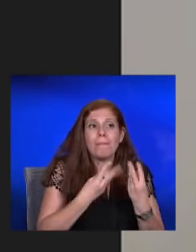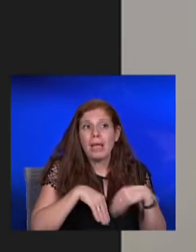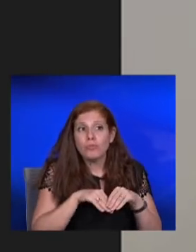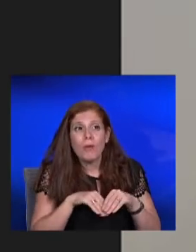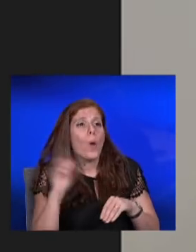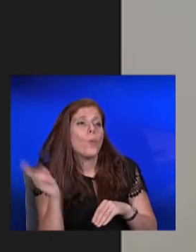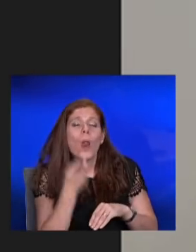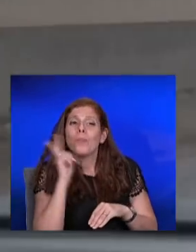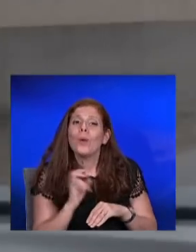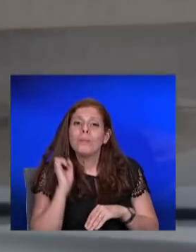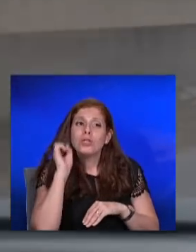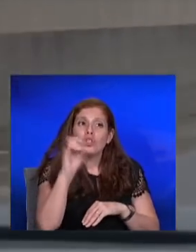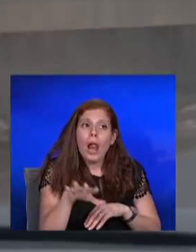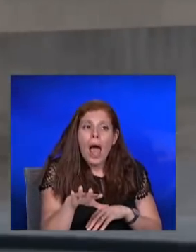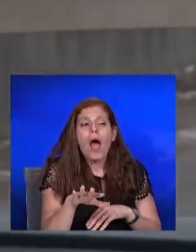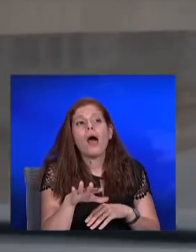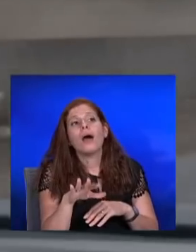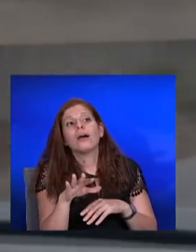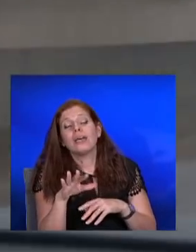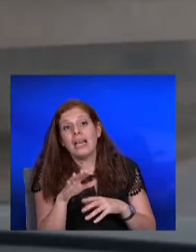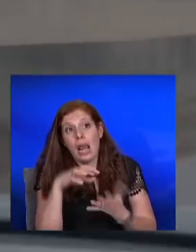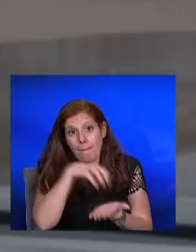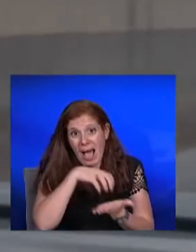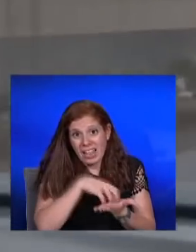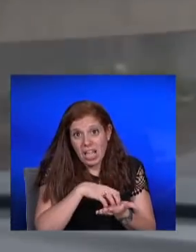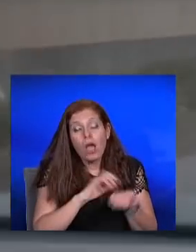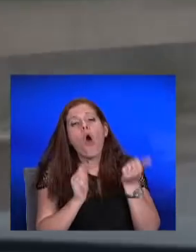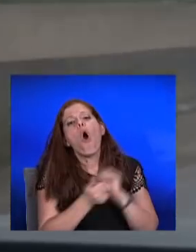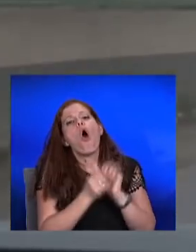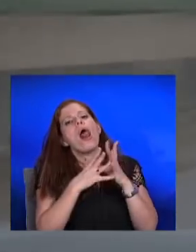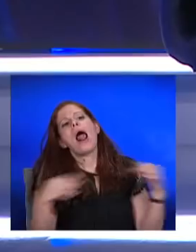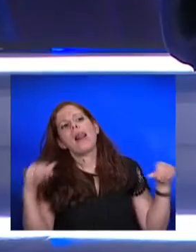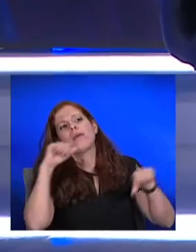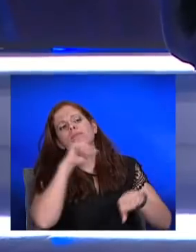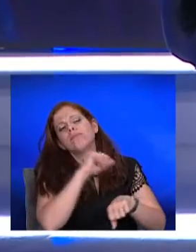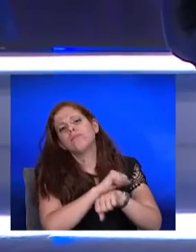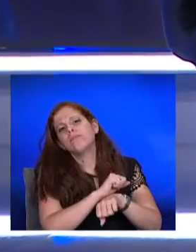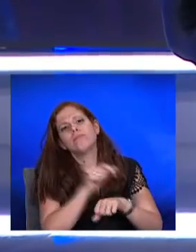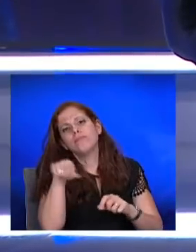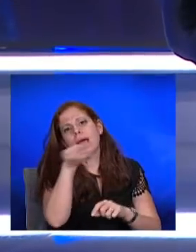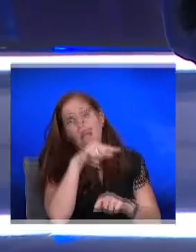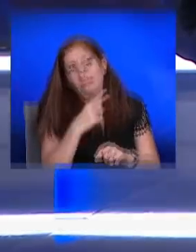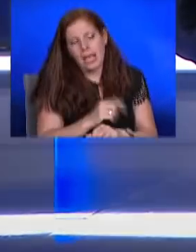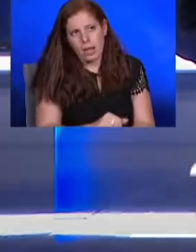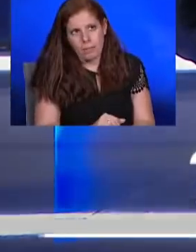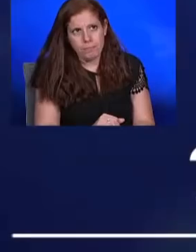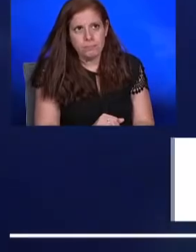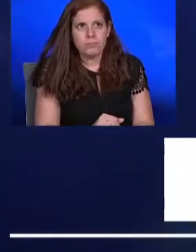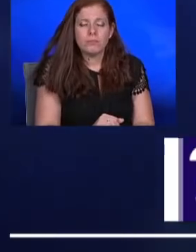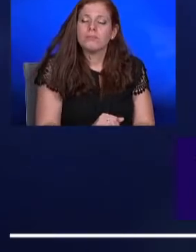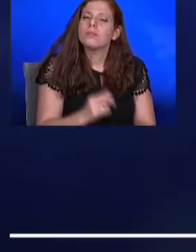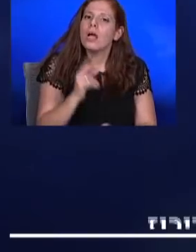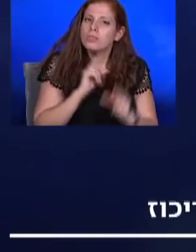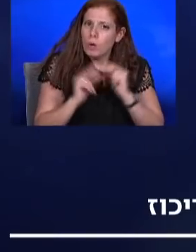sent into a camp or disappear into one of the prison systems. אז בואי נדבר באמת על הלקסיקון,